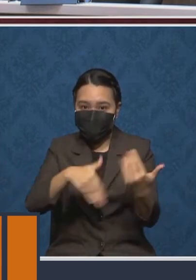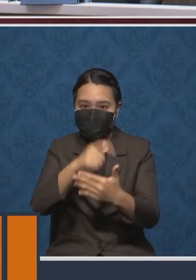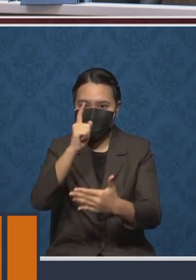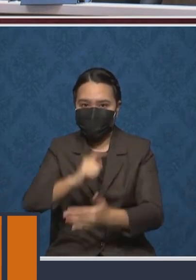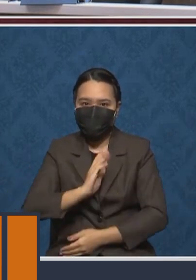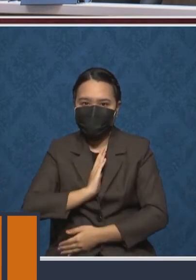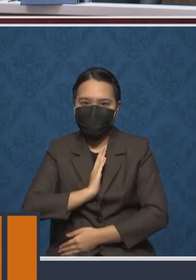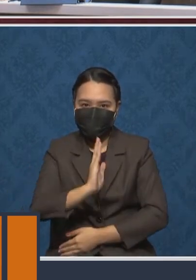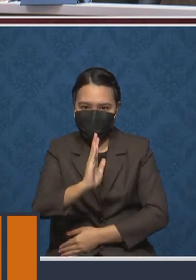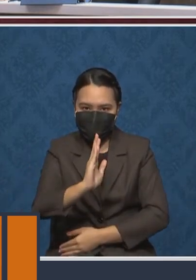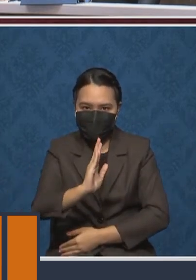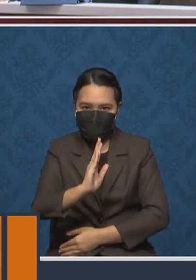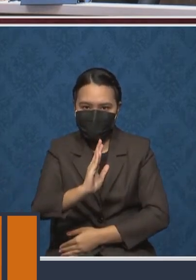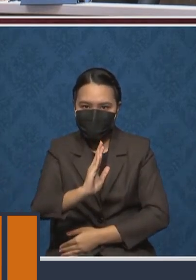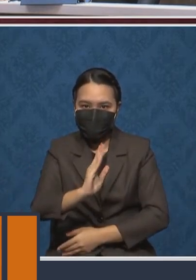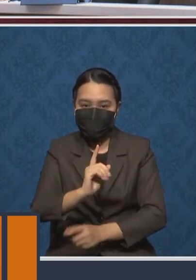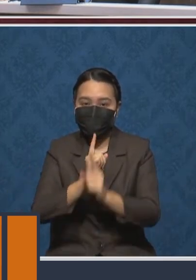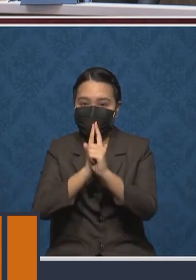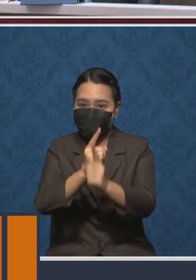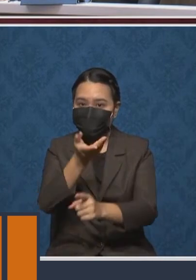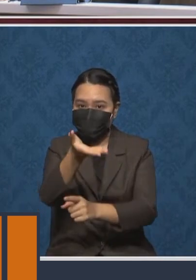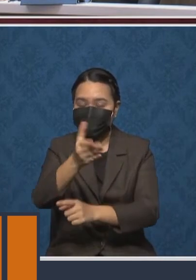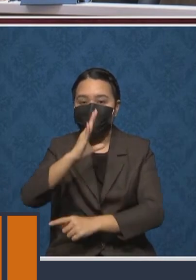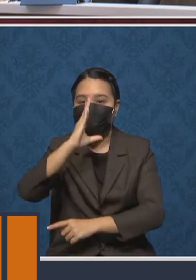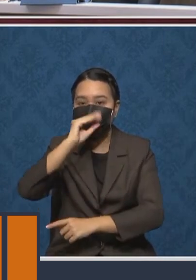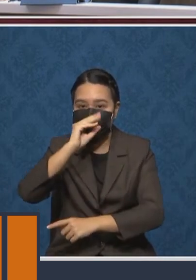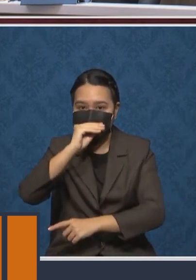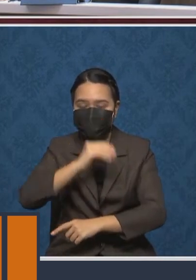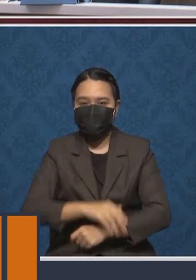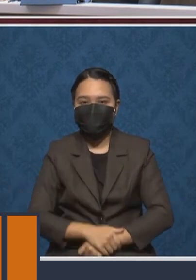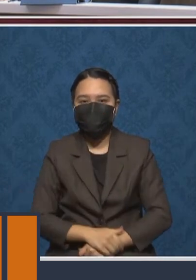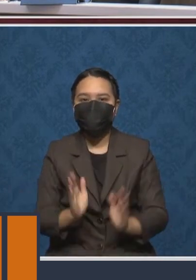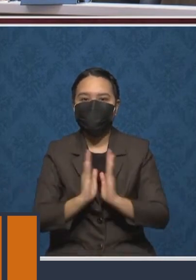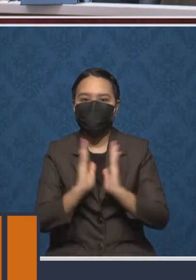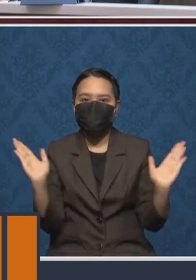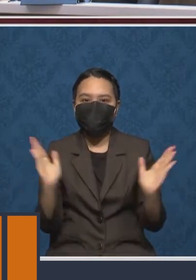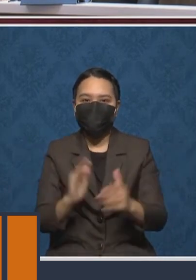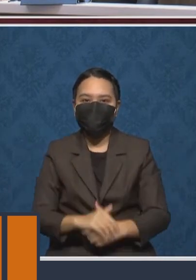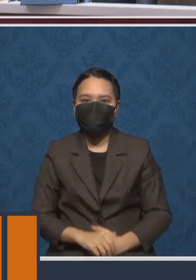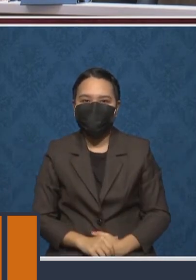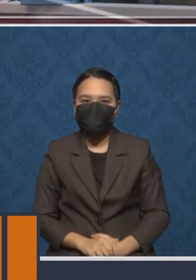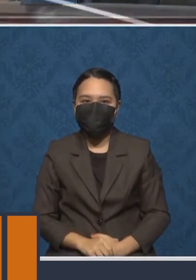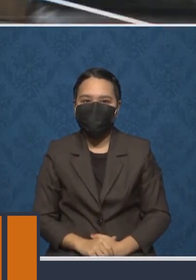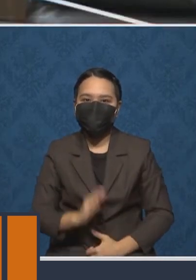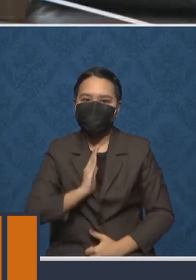ที่ท่านพูดท่านประธานเคยกล่าวไว้ทุกคำครับผมขอบคุณครับความสุจ